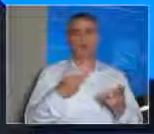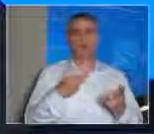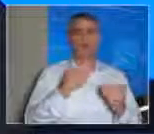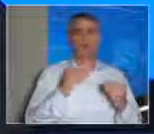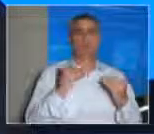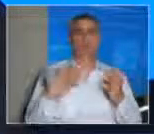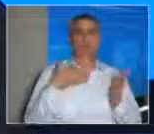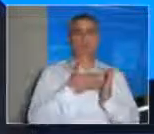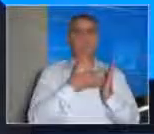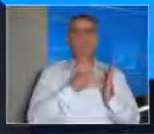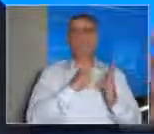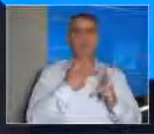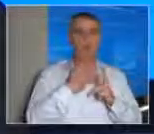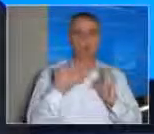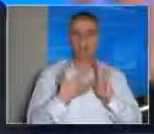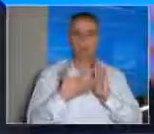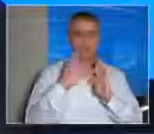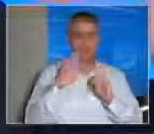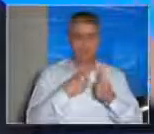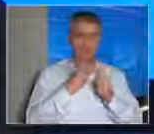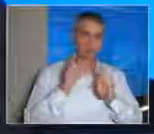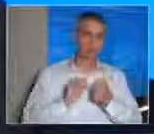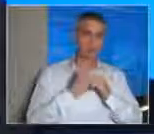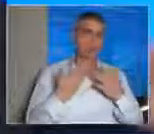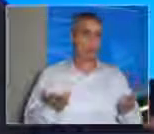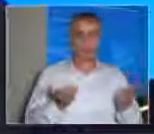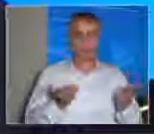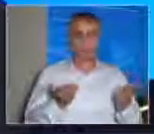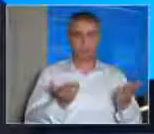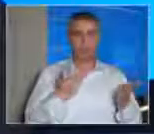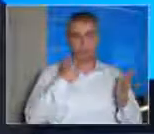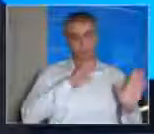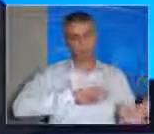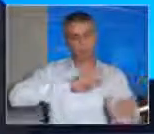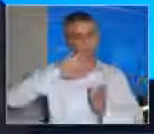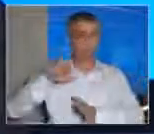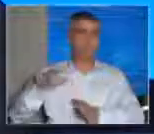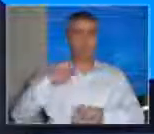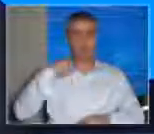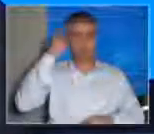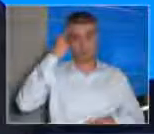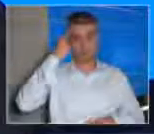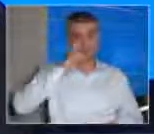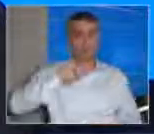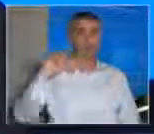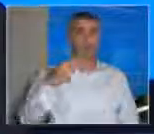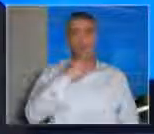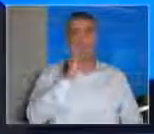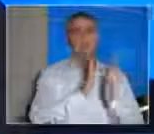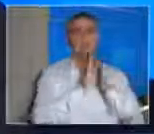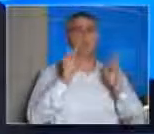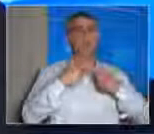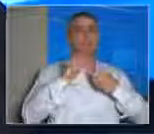בקו האש הזה. אני לא מדברת רגע על חקירות ביבי, אם יש או אין וכו', בואו נשים אותו רגע בצד, אבל אני חושבת שכל ה-119